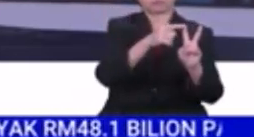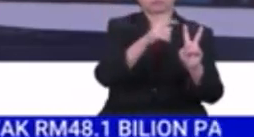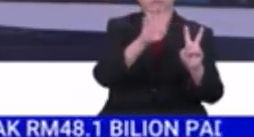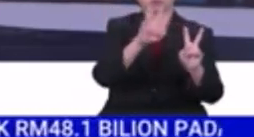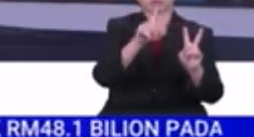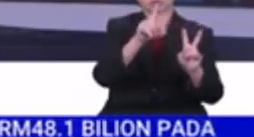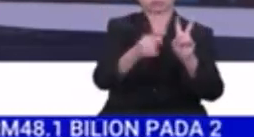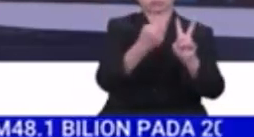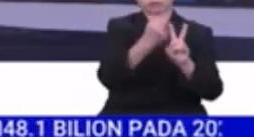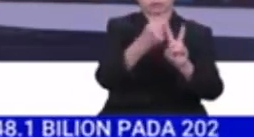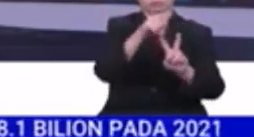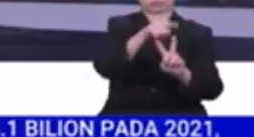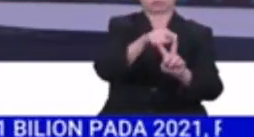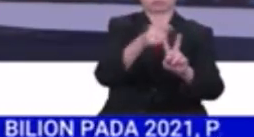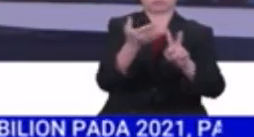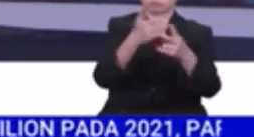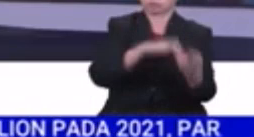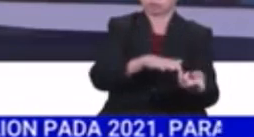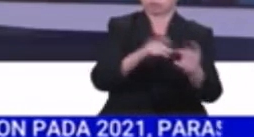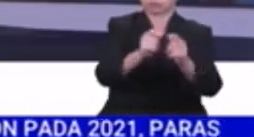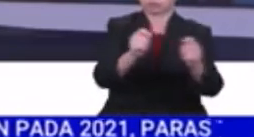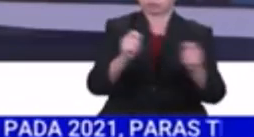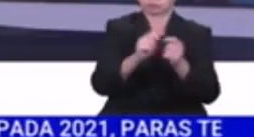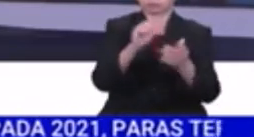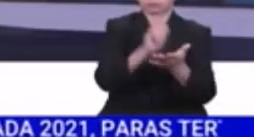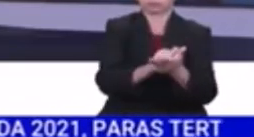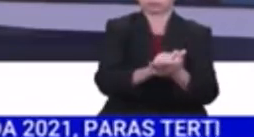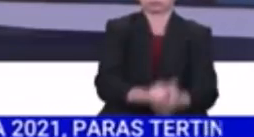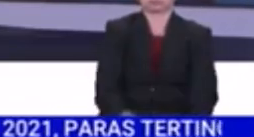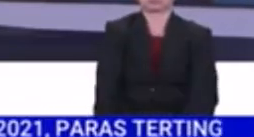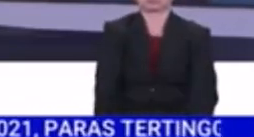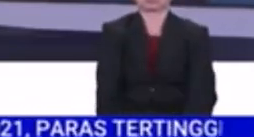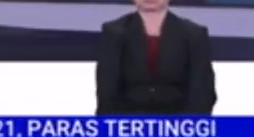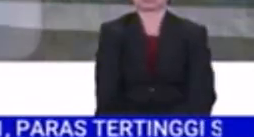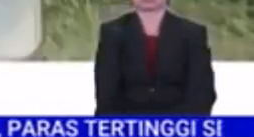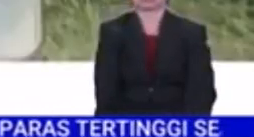Muhammad 41 tahun mau di lokasi kejadian